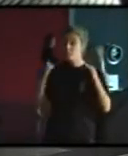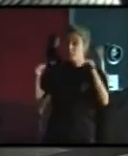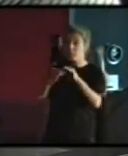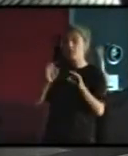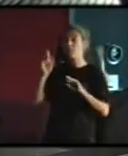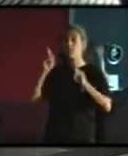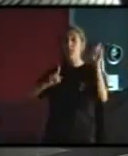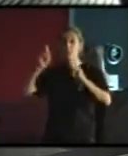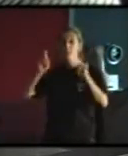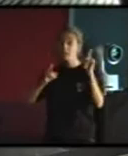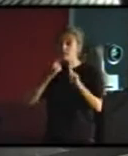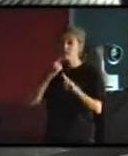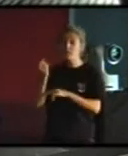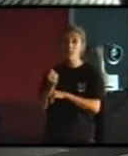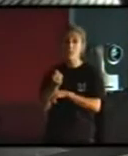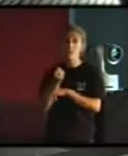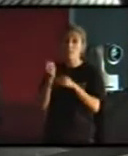Grand Parc? Est-ce que vous avez des micros?